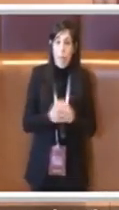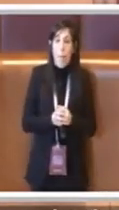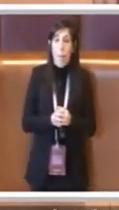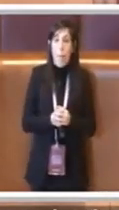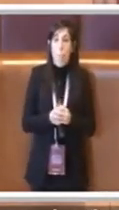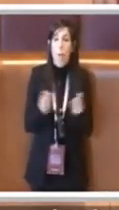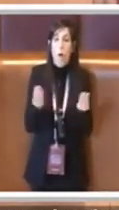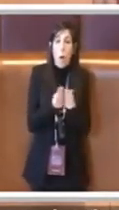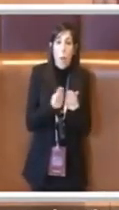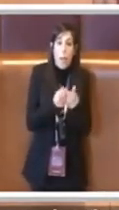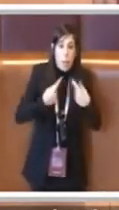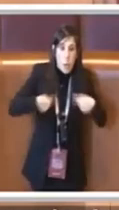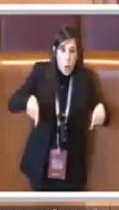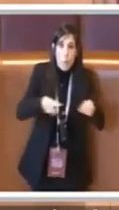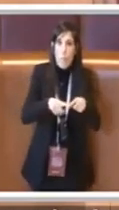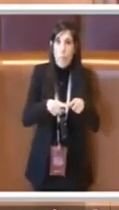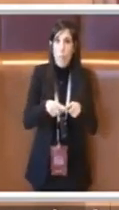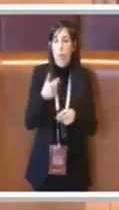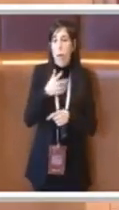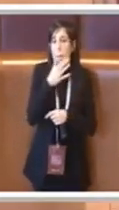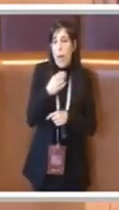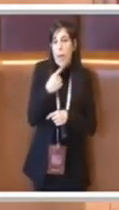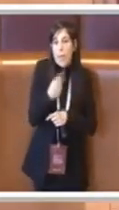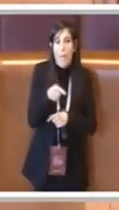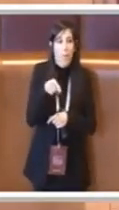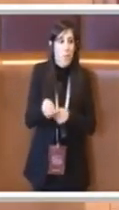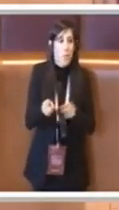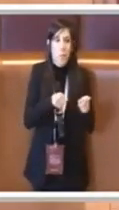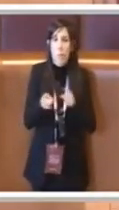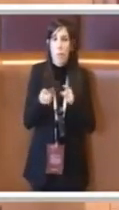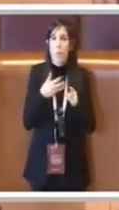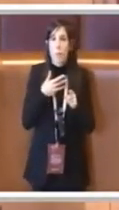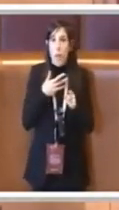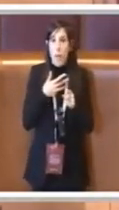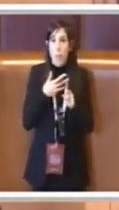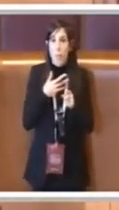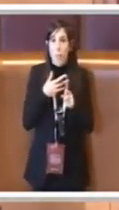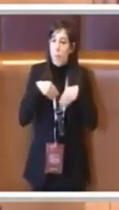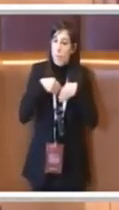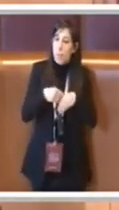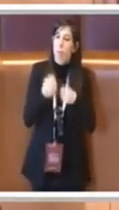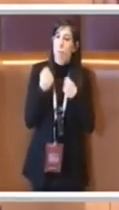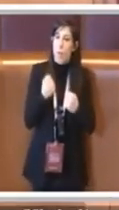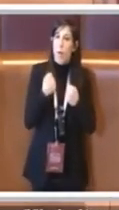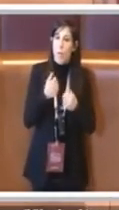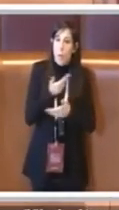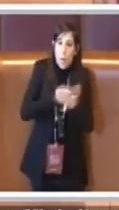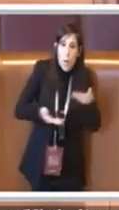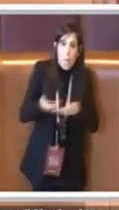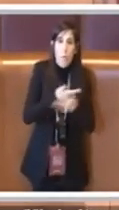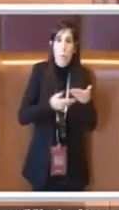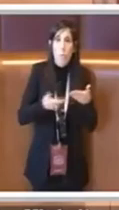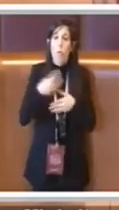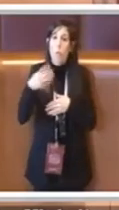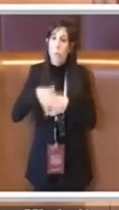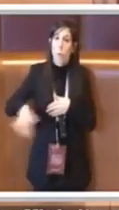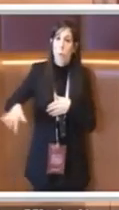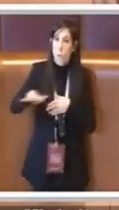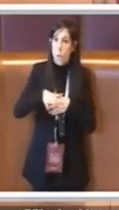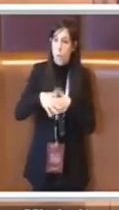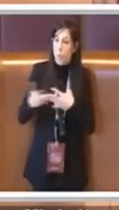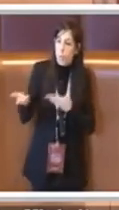i colleghi di commissione, perché è anche bello dire che in questa fase c'è una partecipazione, un coinvolgimento anche dei municipi,